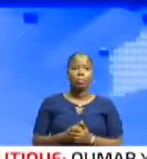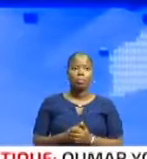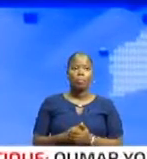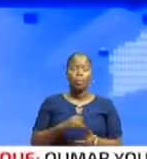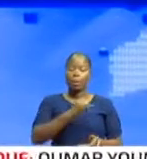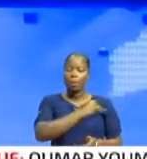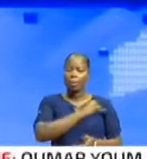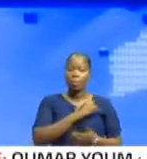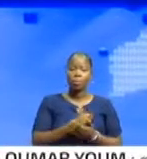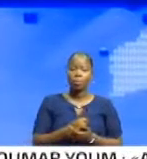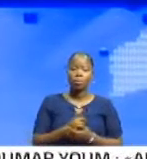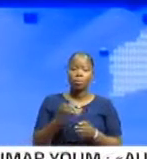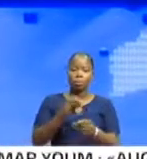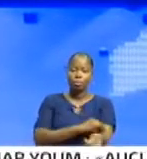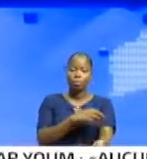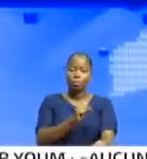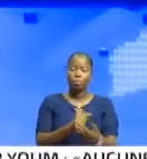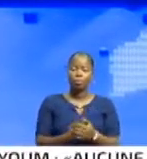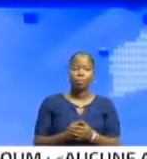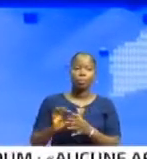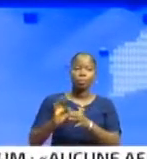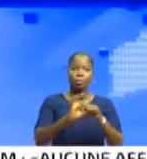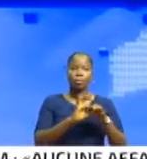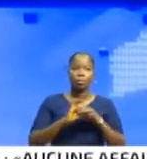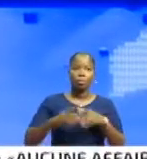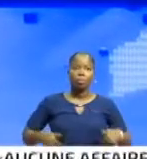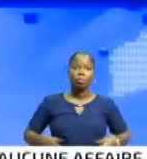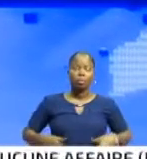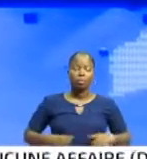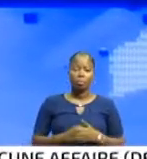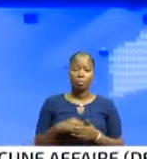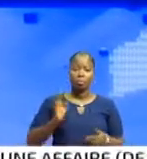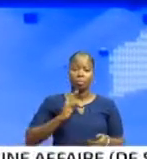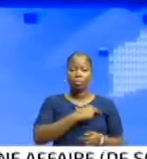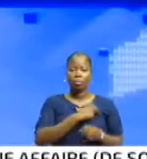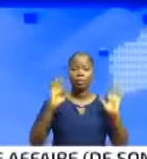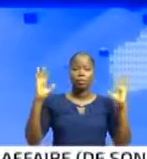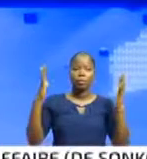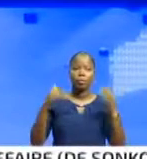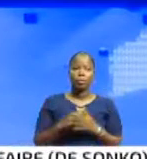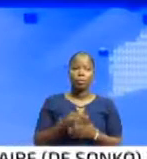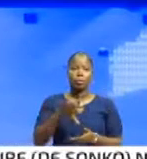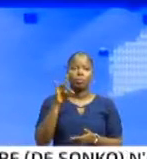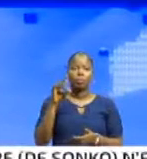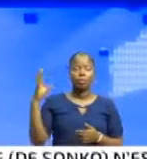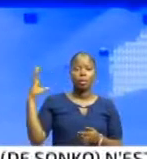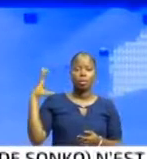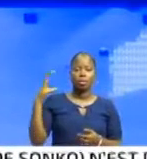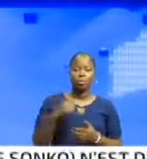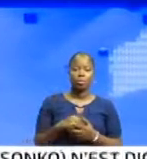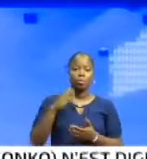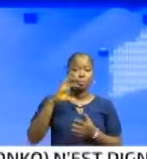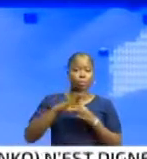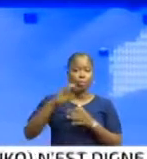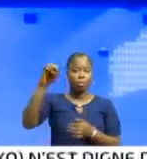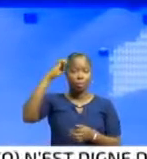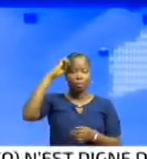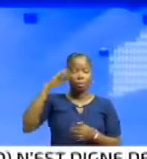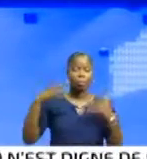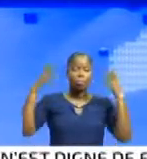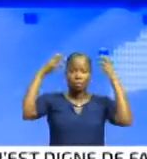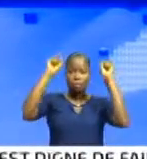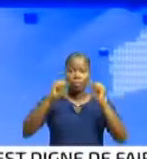semaine son co la coordination des jeunesses républicaines se félicite de la décision du chef de l'état reste vague et compagnie souligne collet président